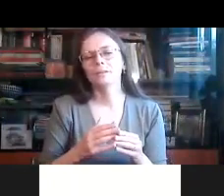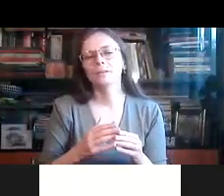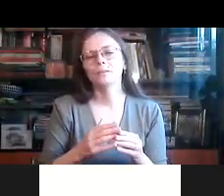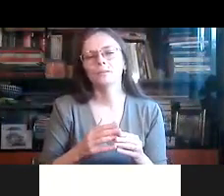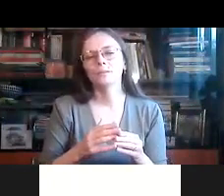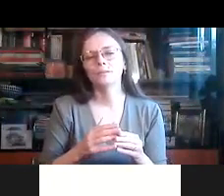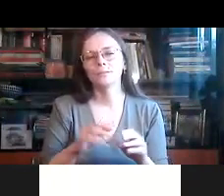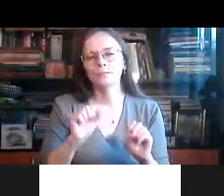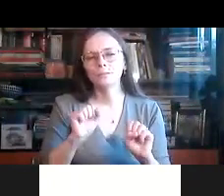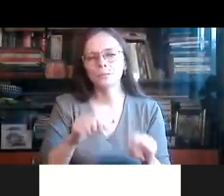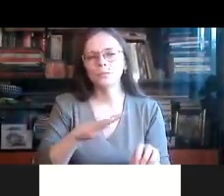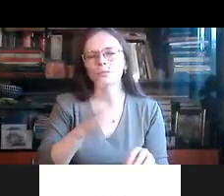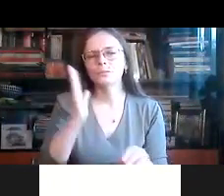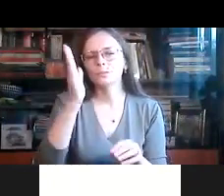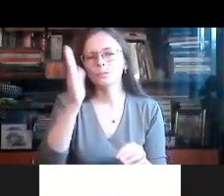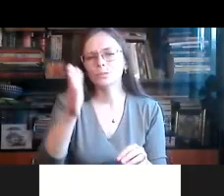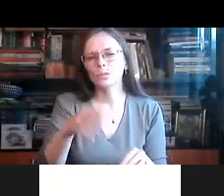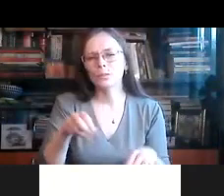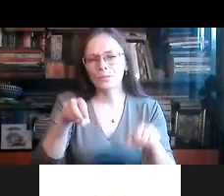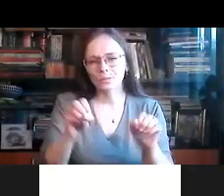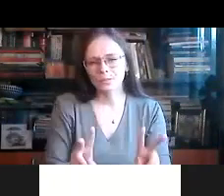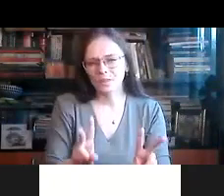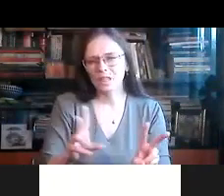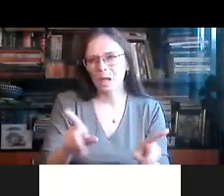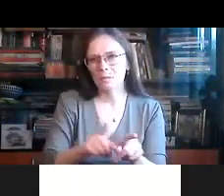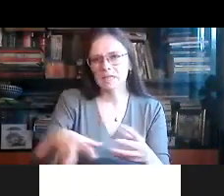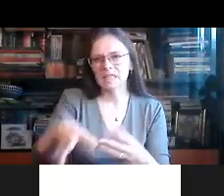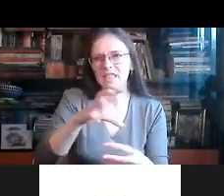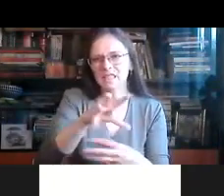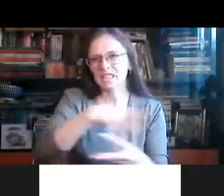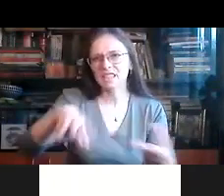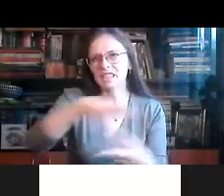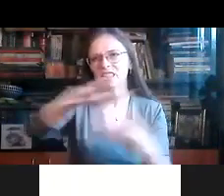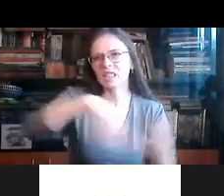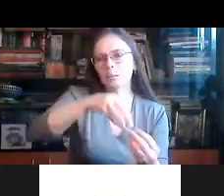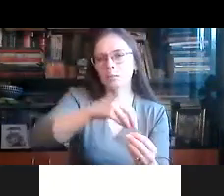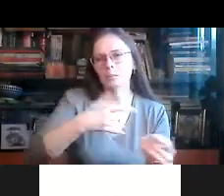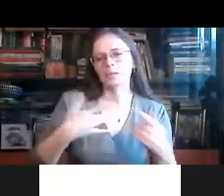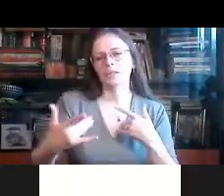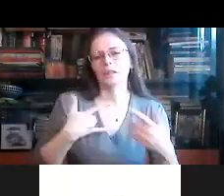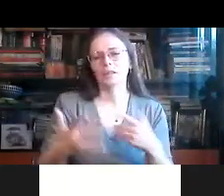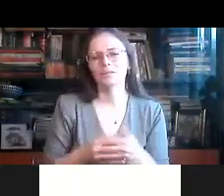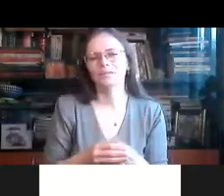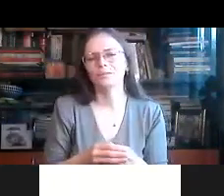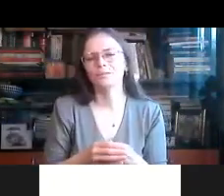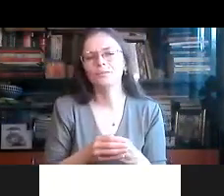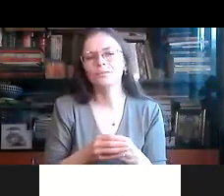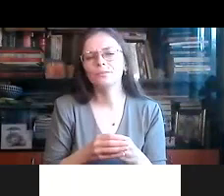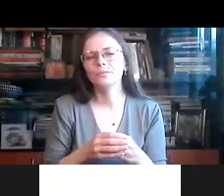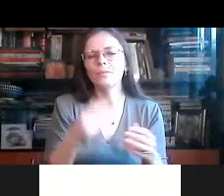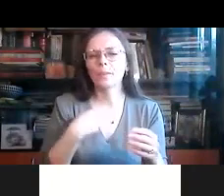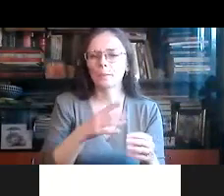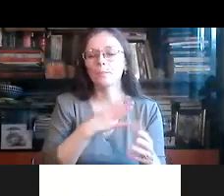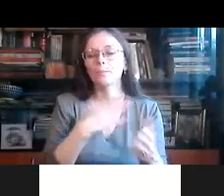будет какой-то всплеск док-театра потом, потому что, не знаю, я там общаюсь с какими-то